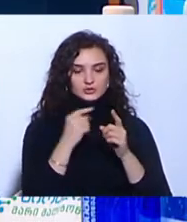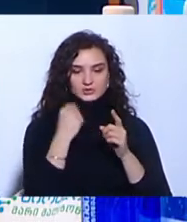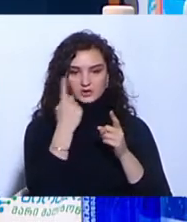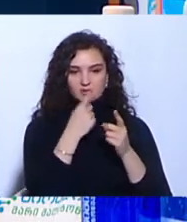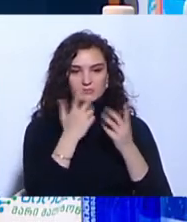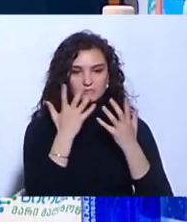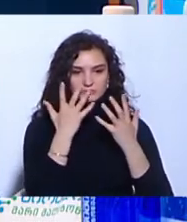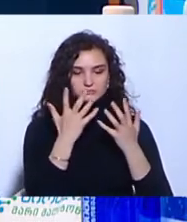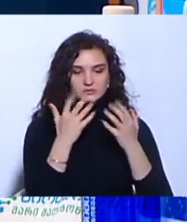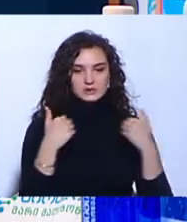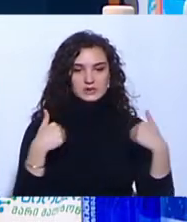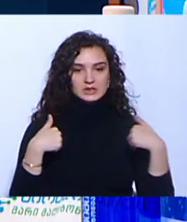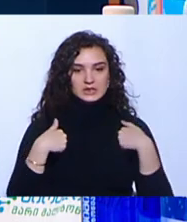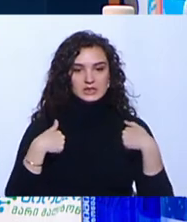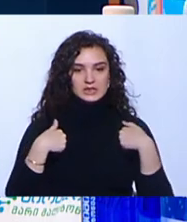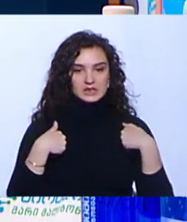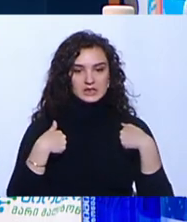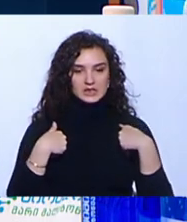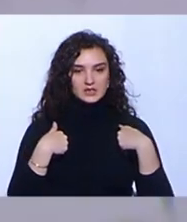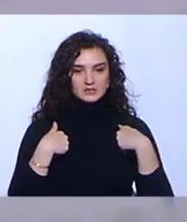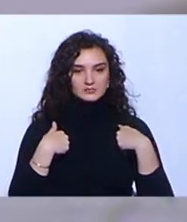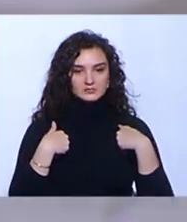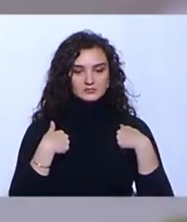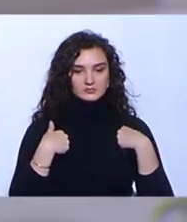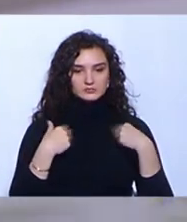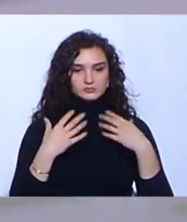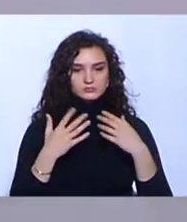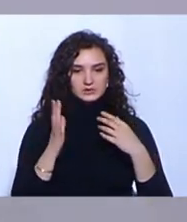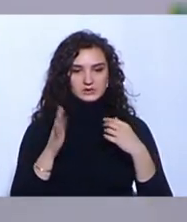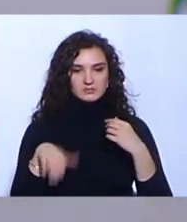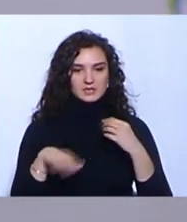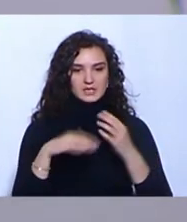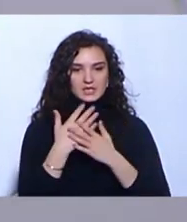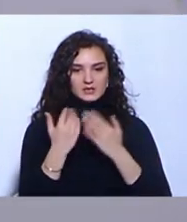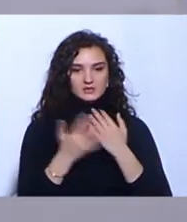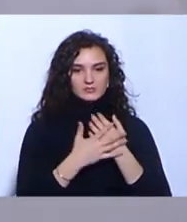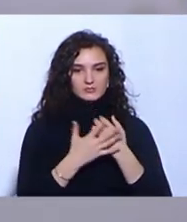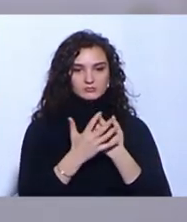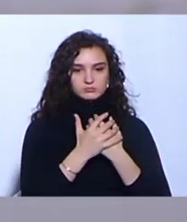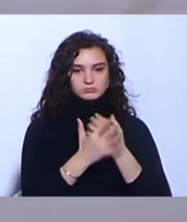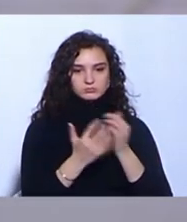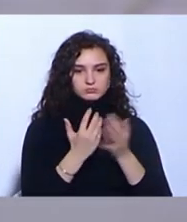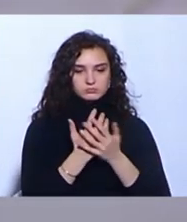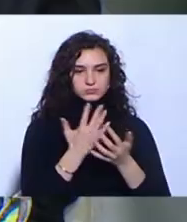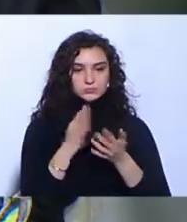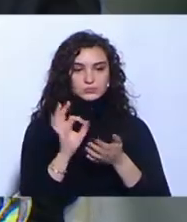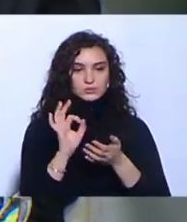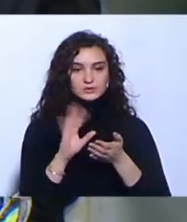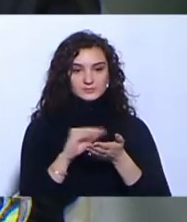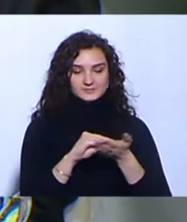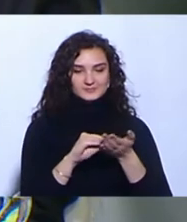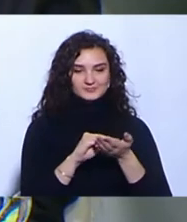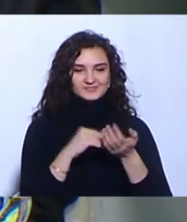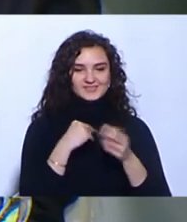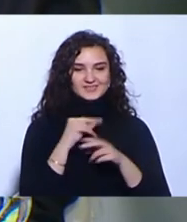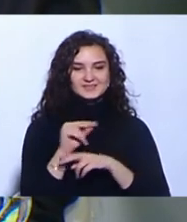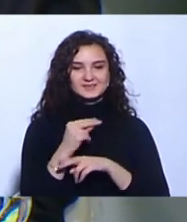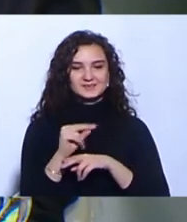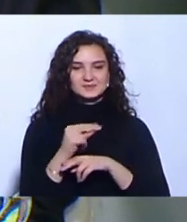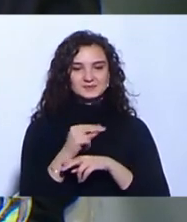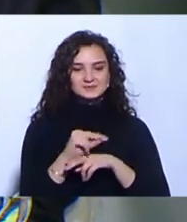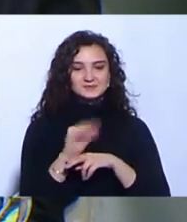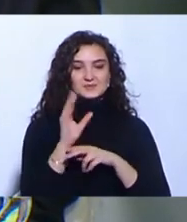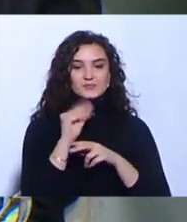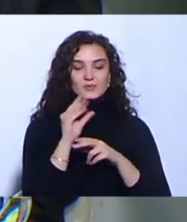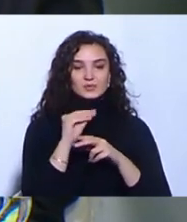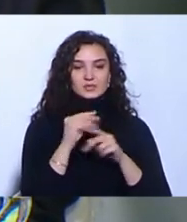სახე. იღლიის მიდამოში შეშუპდება კიდური. ბატონ ლადო, თუ რამეს არასწორად ვიმეორებ, მითხარით, გავასწოროთ. და